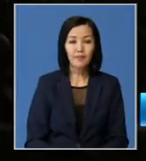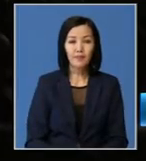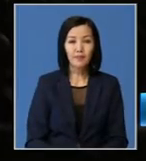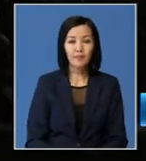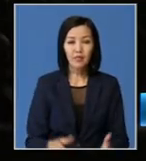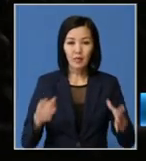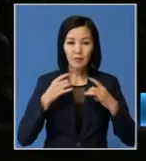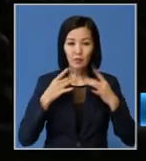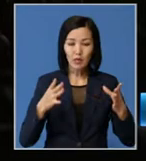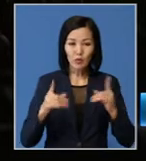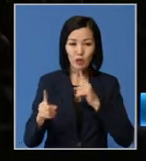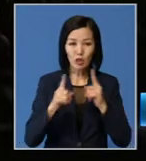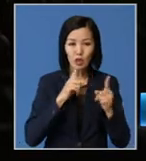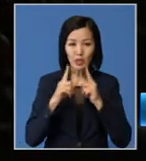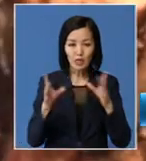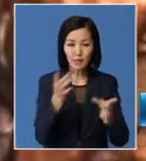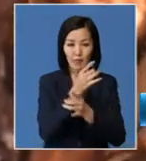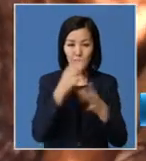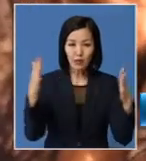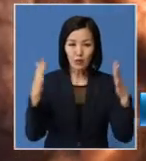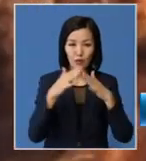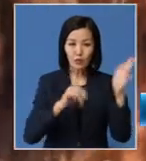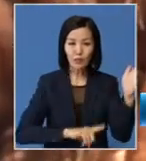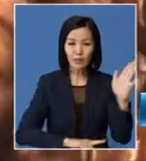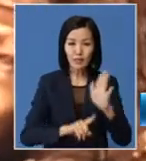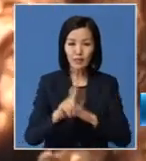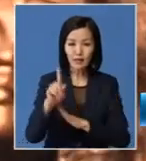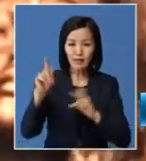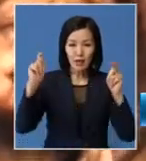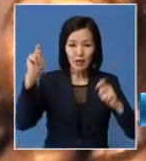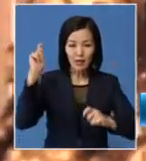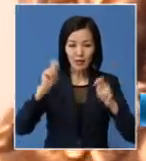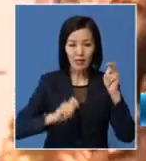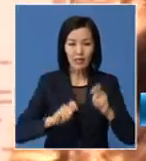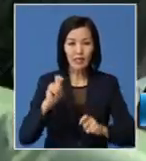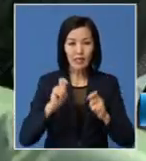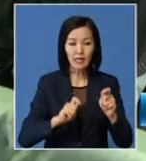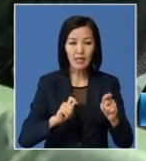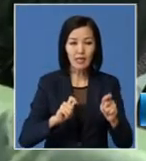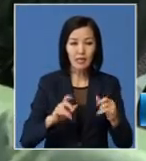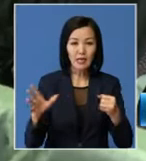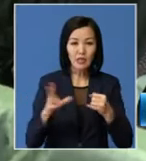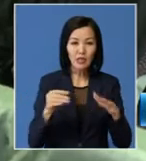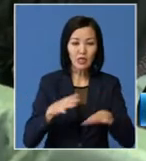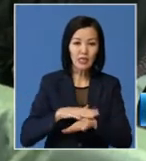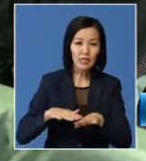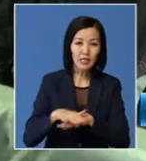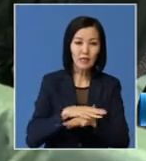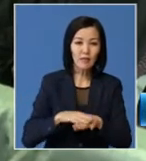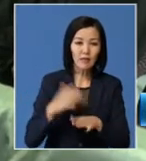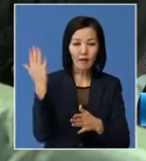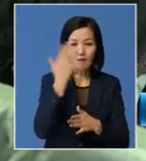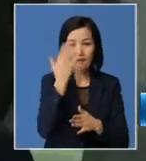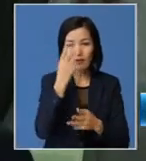Мерейтойға арналған салтанатты жиналыс мәдениет үйінде басталды. Алыс жуықтар жиналған көпшілік алдымен ел мен жер тарихынан сыр шертетін деректі